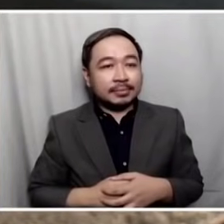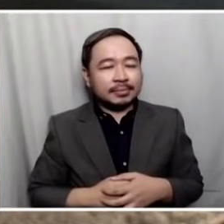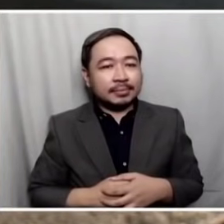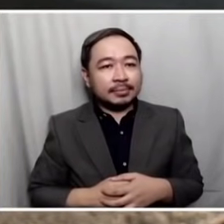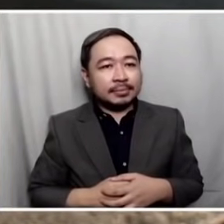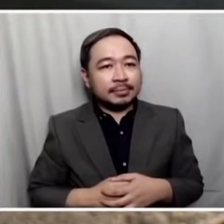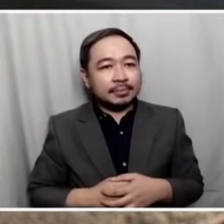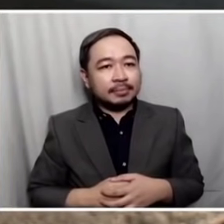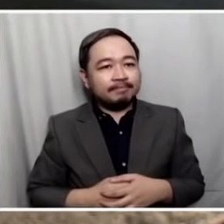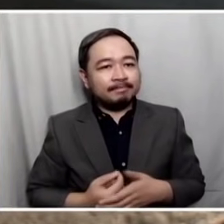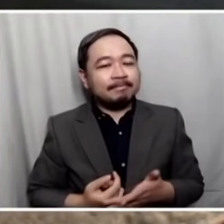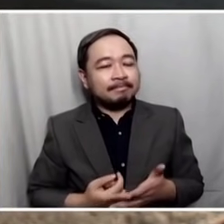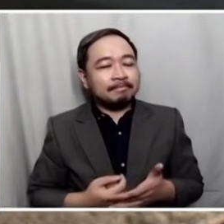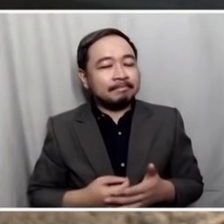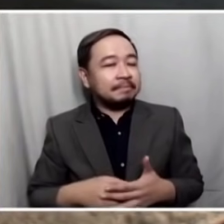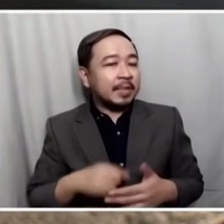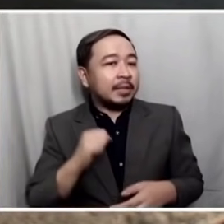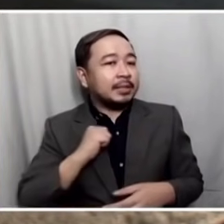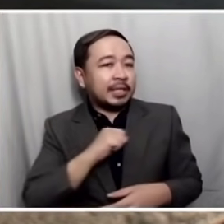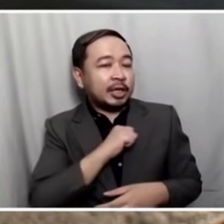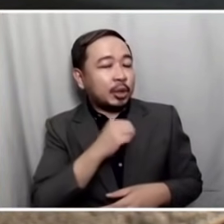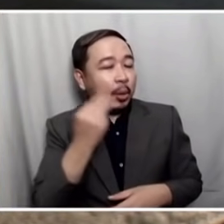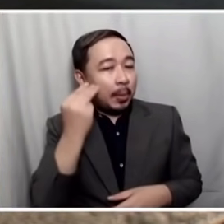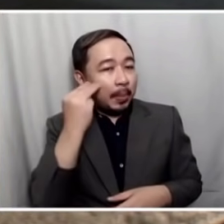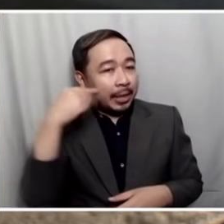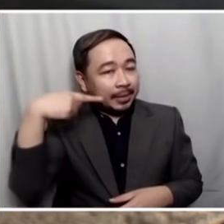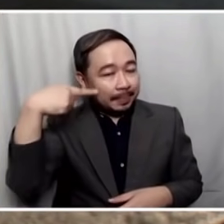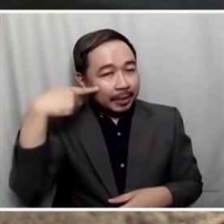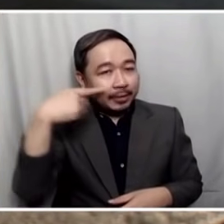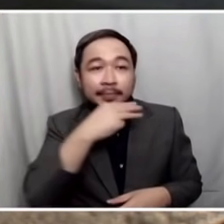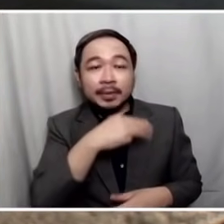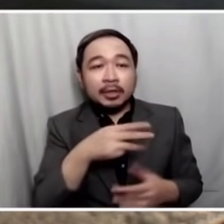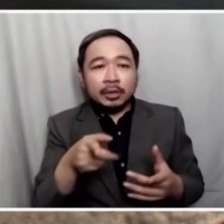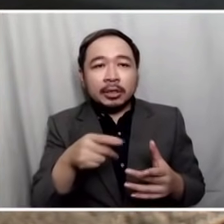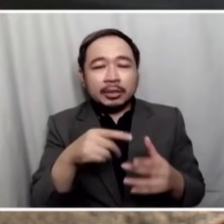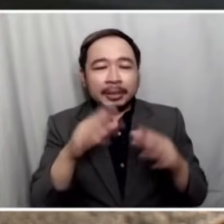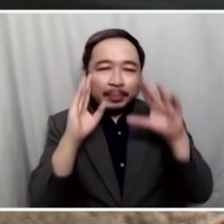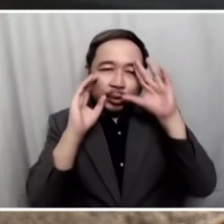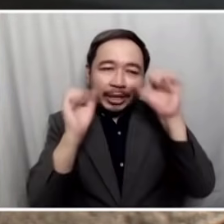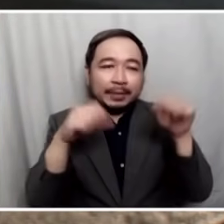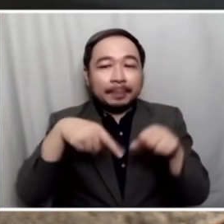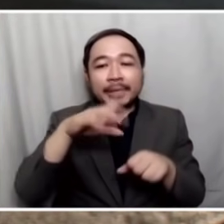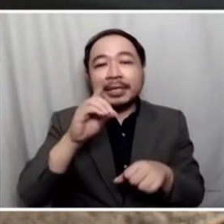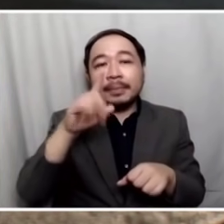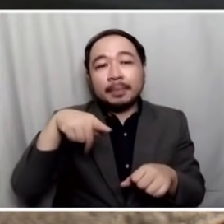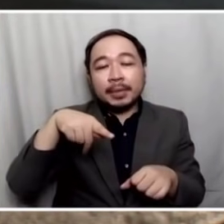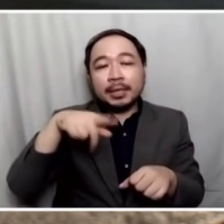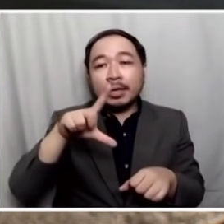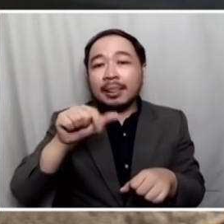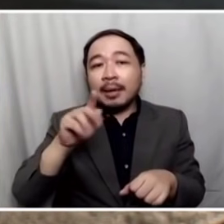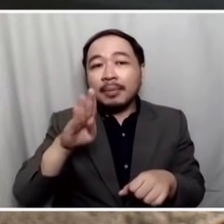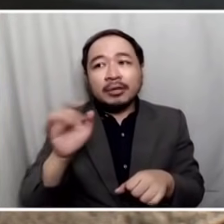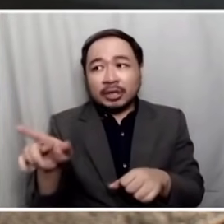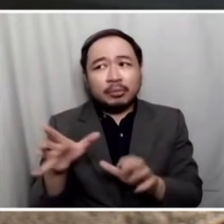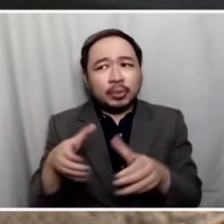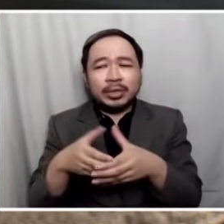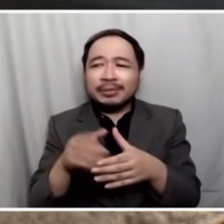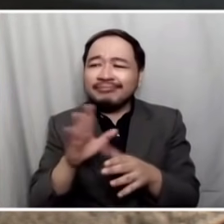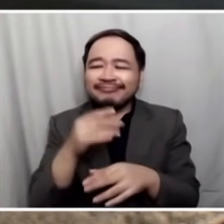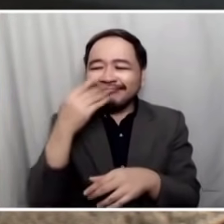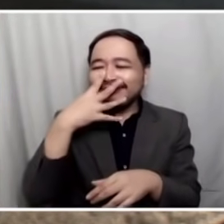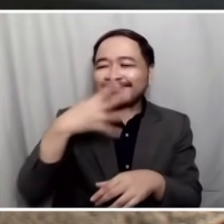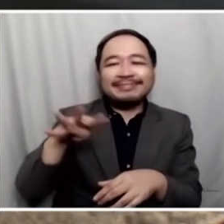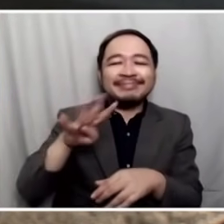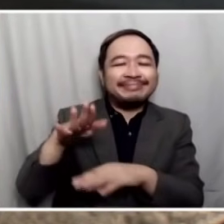inisuhan ni Senator Manny Pacquiao, Pangulo ng PDP laban, ang kanyang mga kapartido na huwag pansinin ang panawagan ni Energy